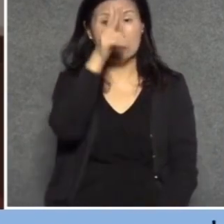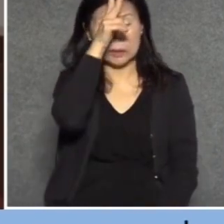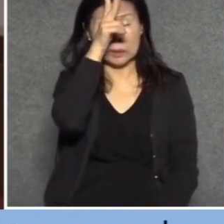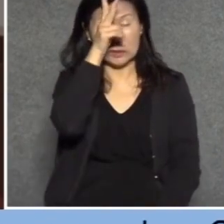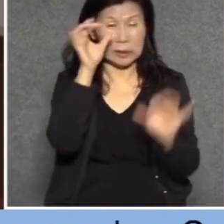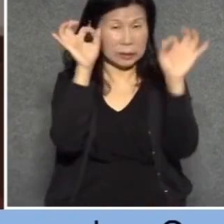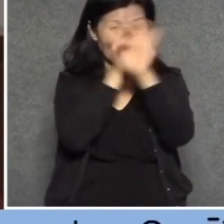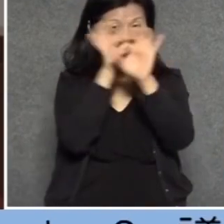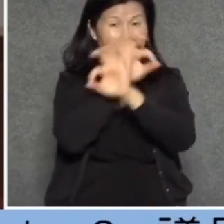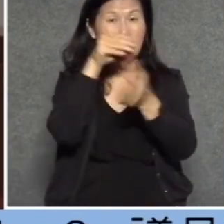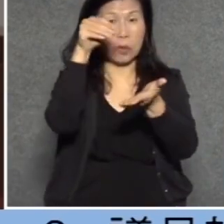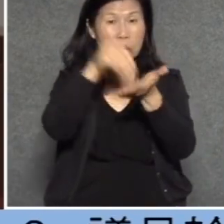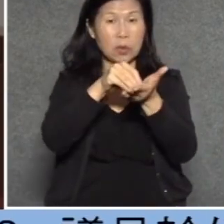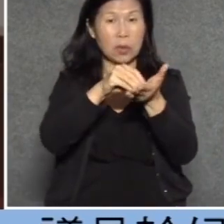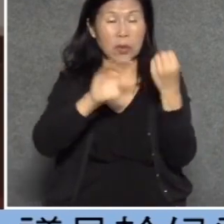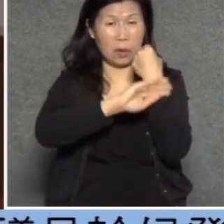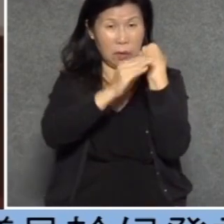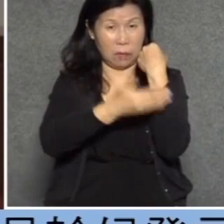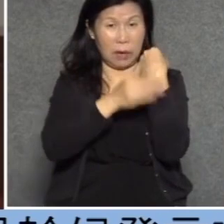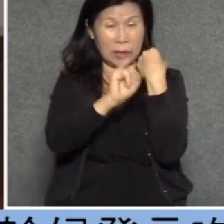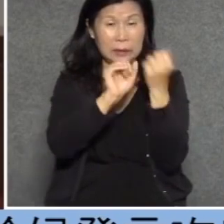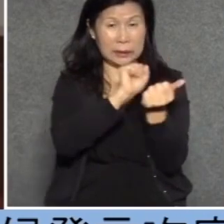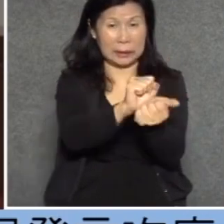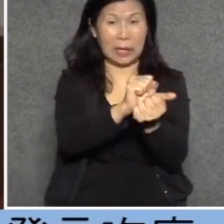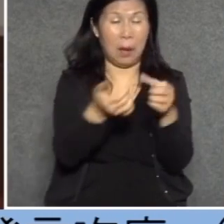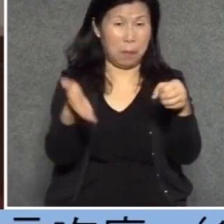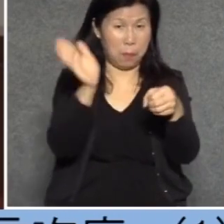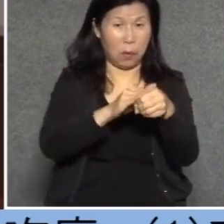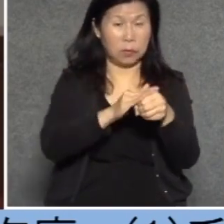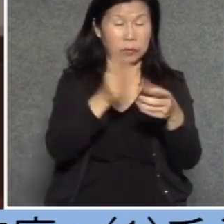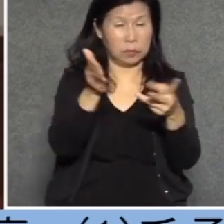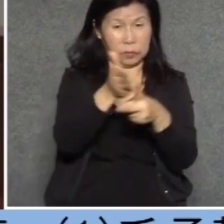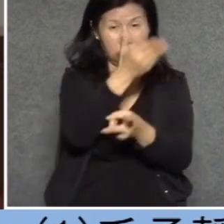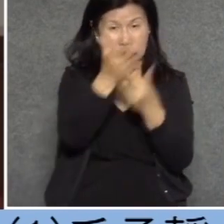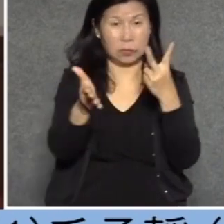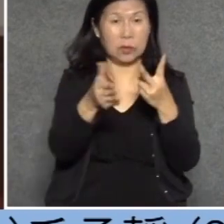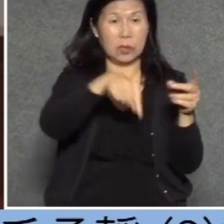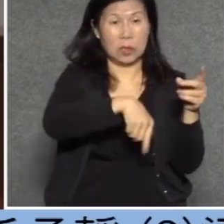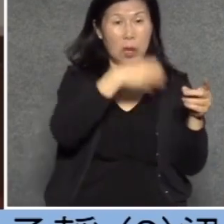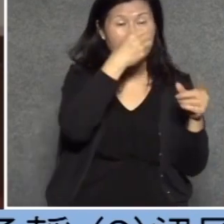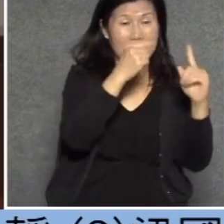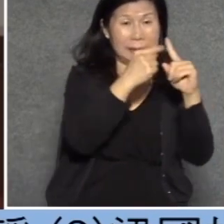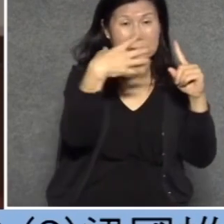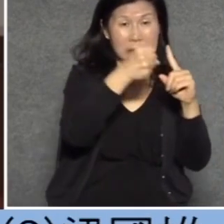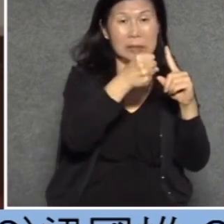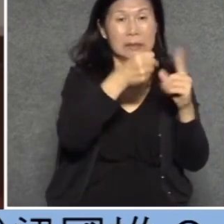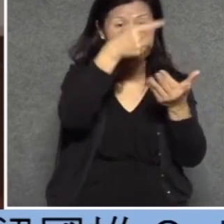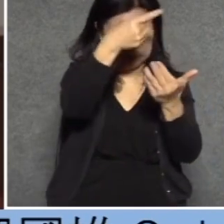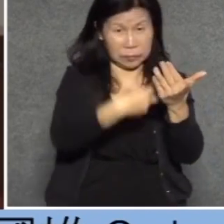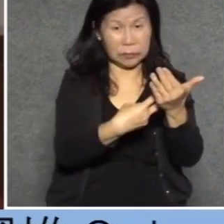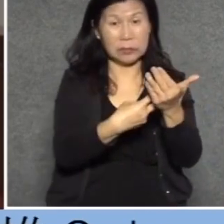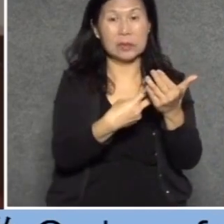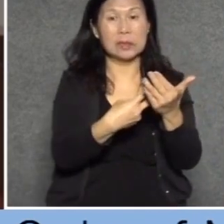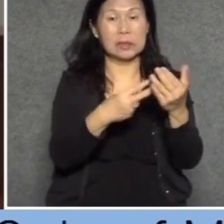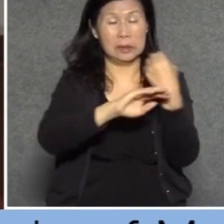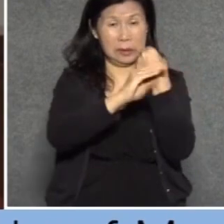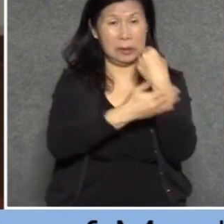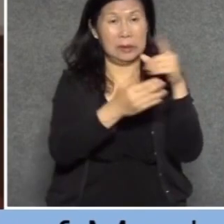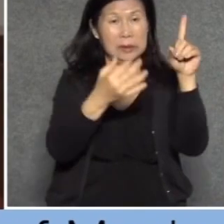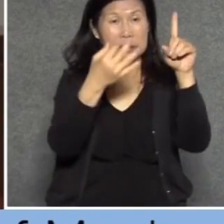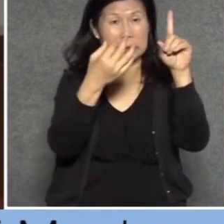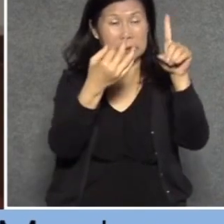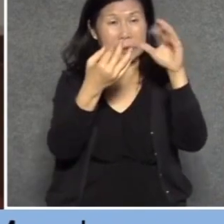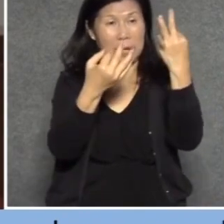誤定罪的補償計劃呢，它是兩樣的。一個是根據香港人權法案條例，即是法例第383